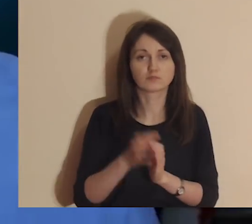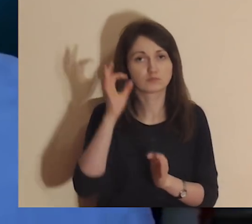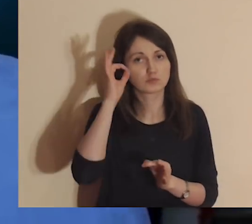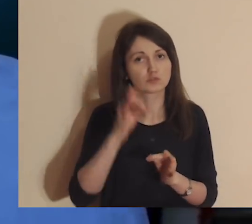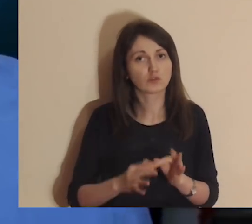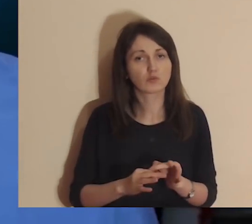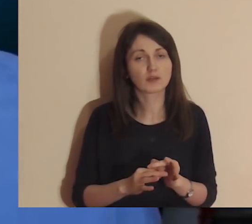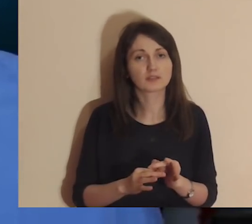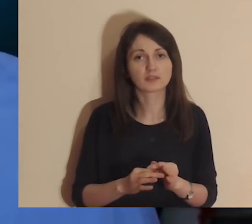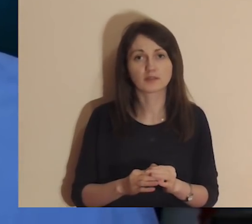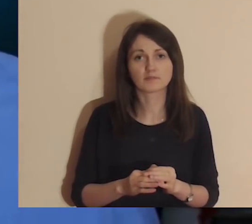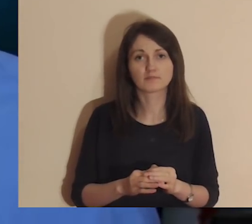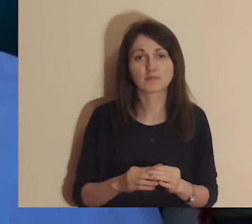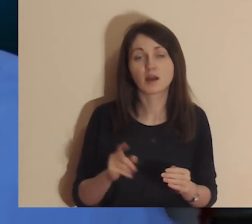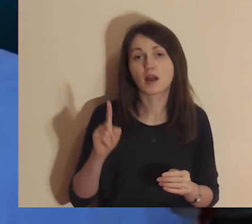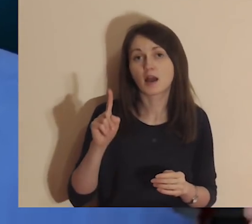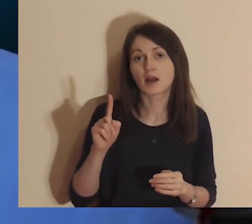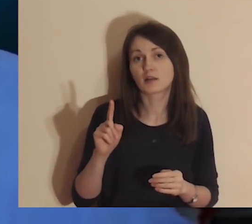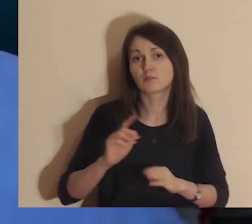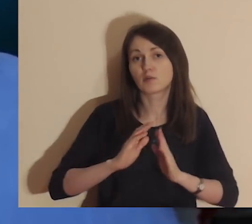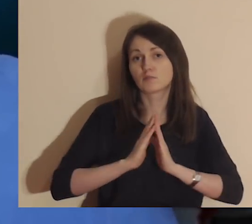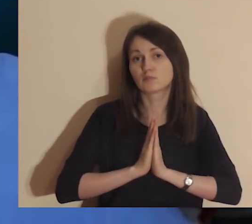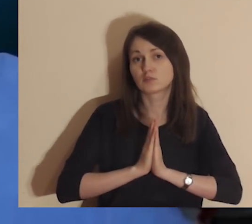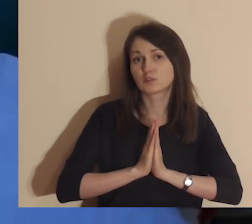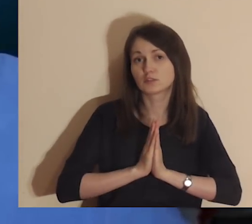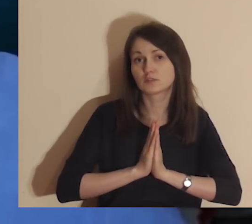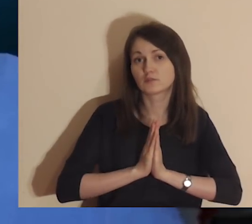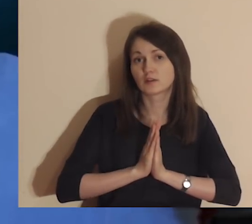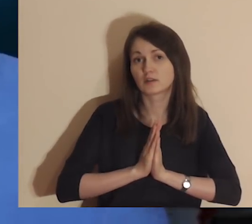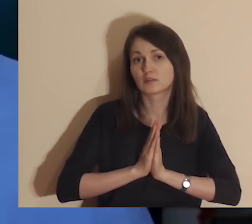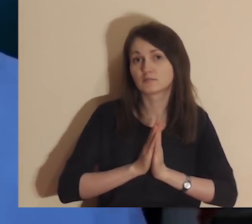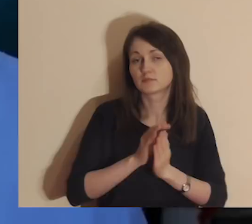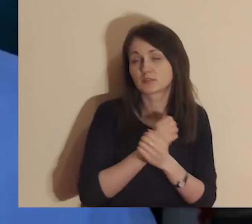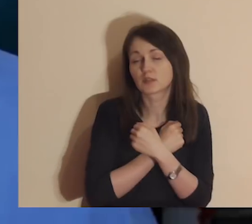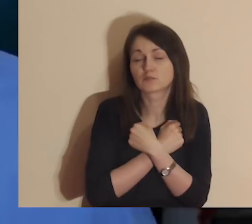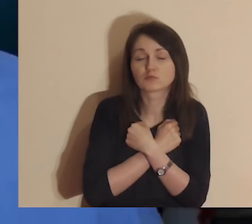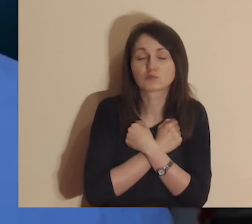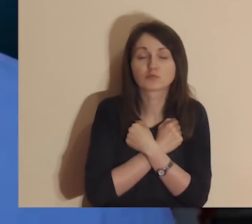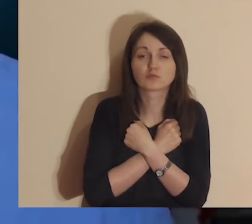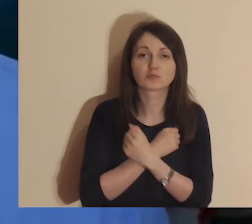podejmujemy, albo po prostu wchodzimy w modlitwę, w czułość.